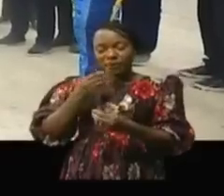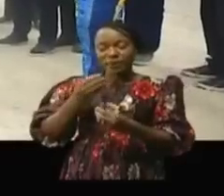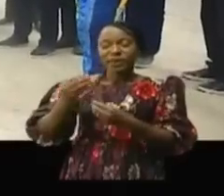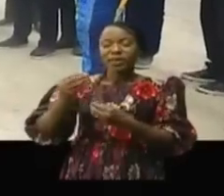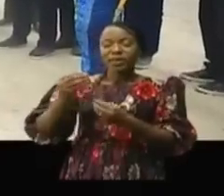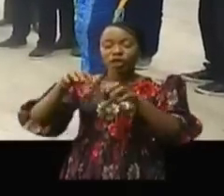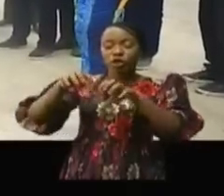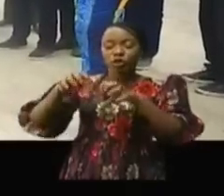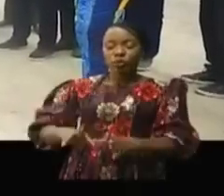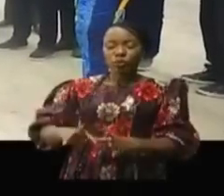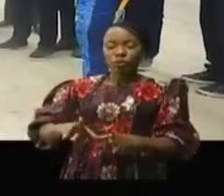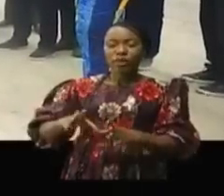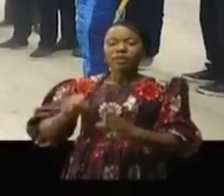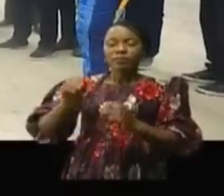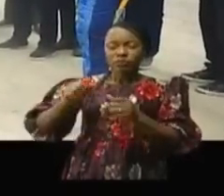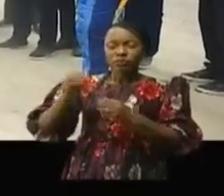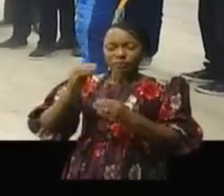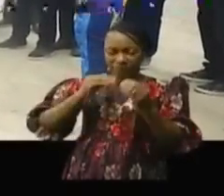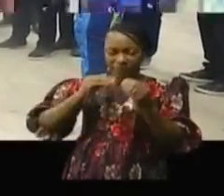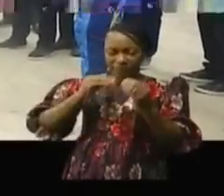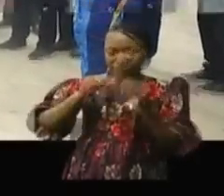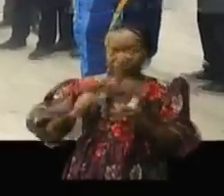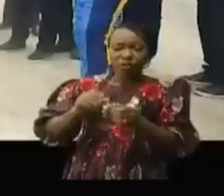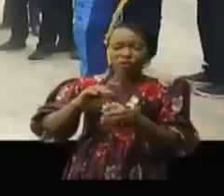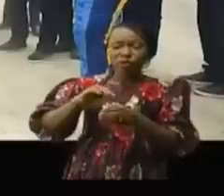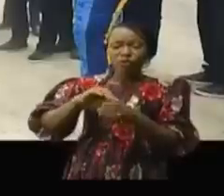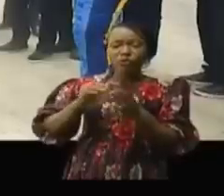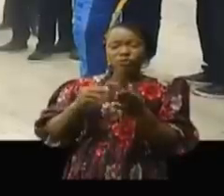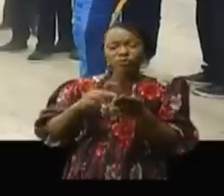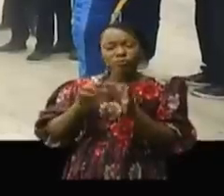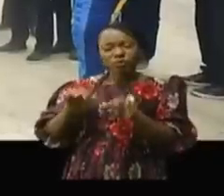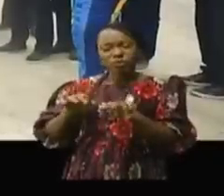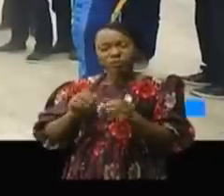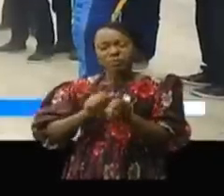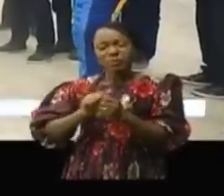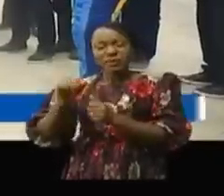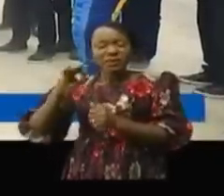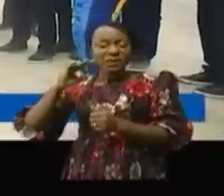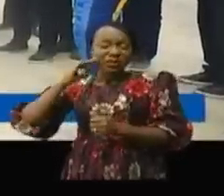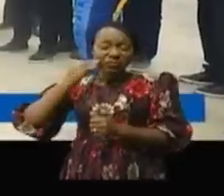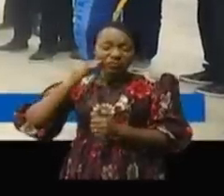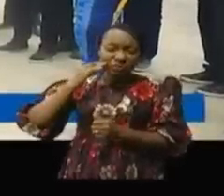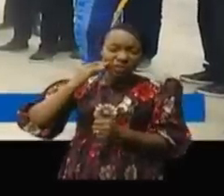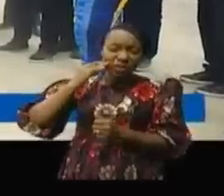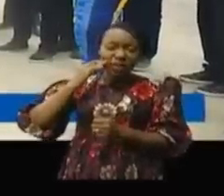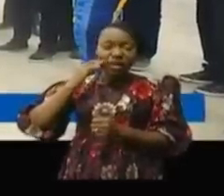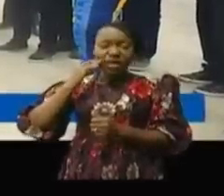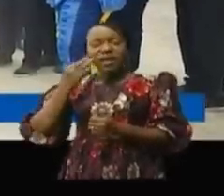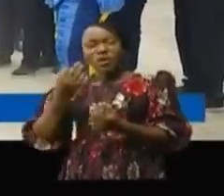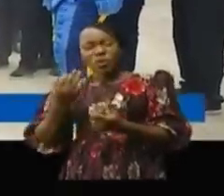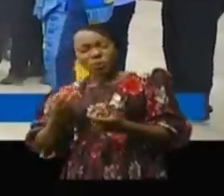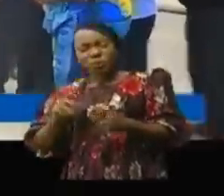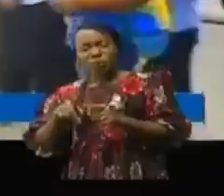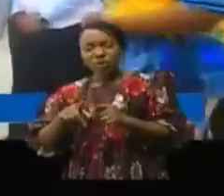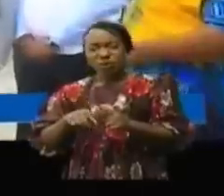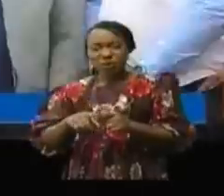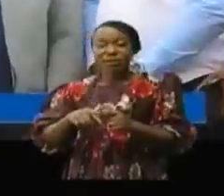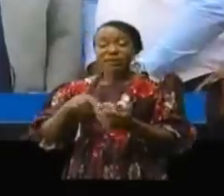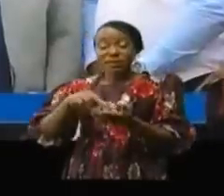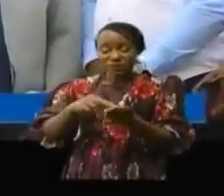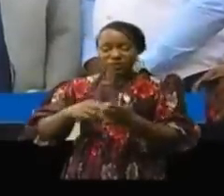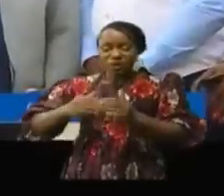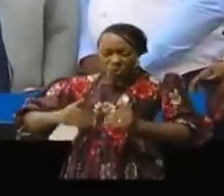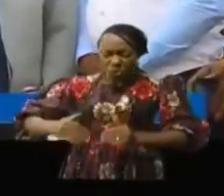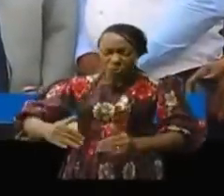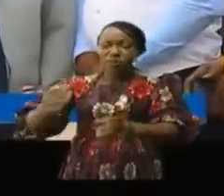Congolais. On peut même passer à l'étape de bouillies comme les ananas, les pastèques, et pourquoi pas avoir aussi jusque dans la chaîne des valeurs. Hein.